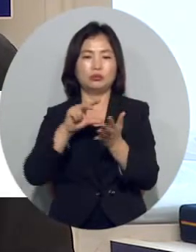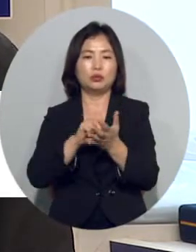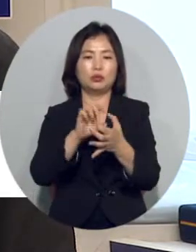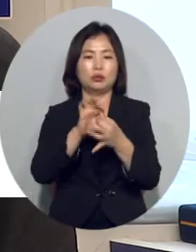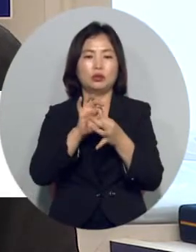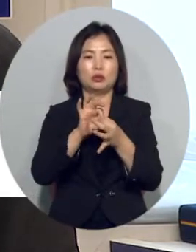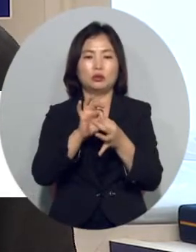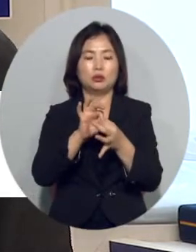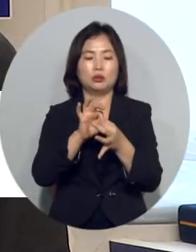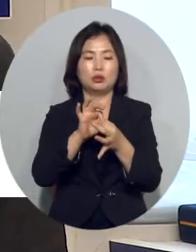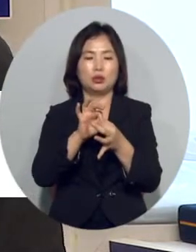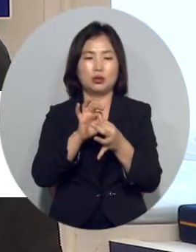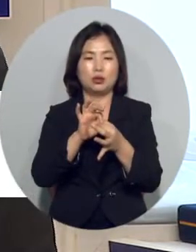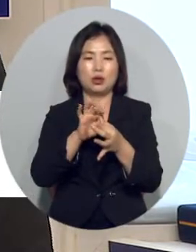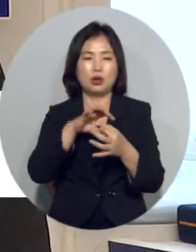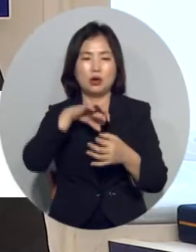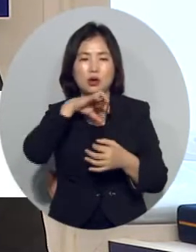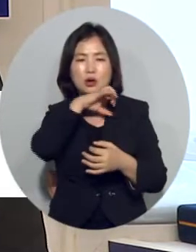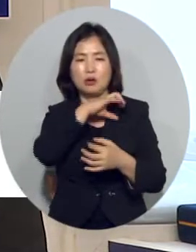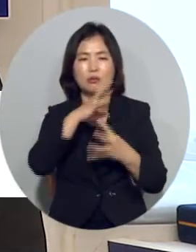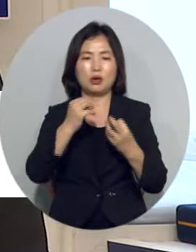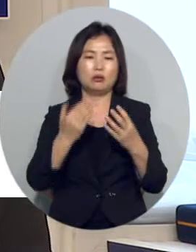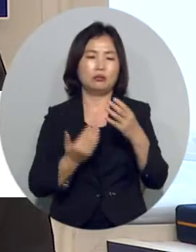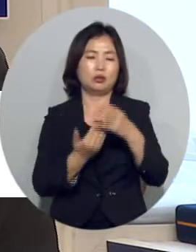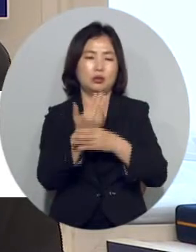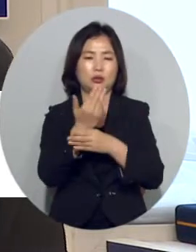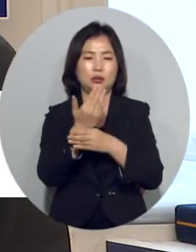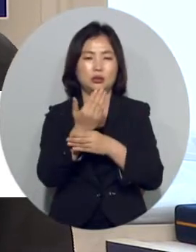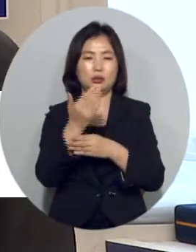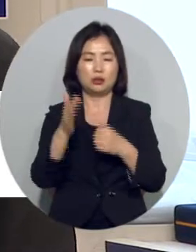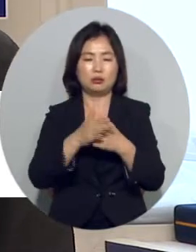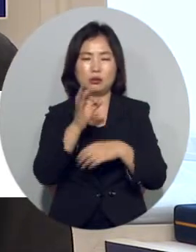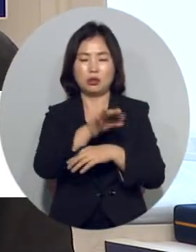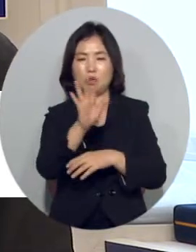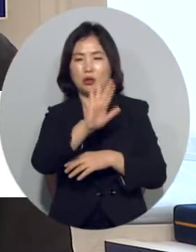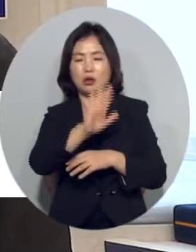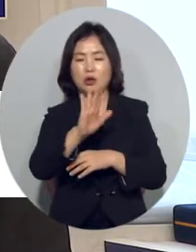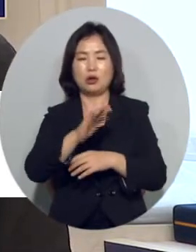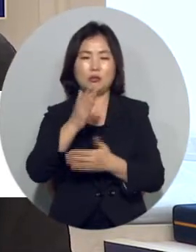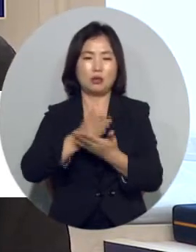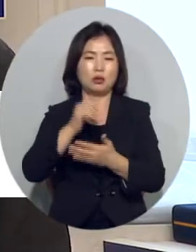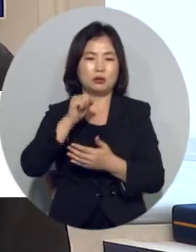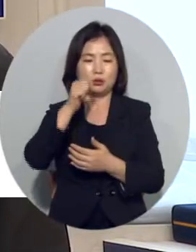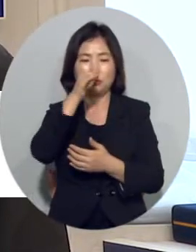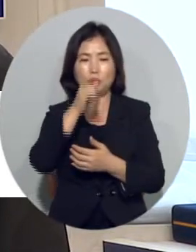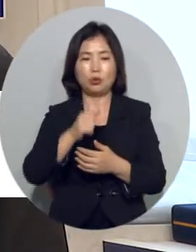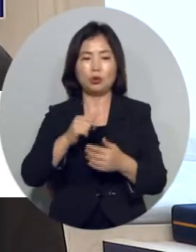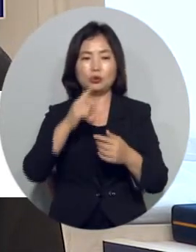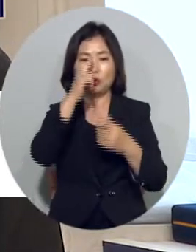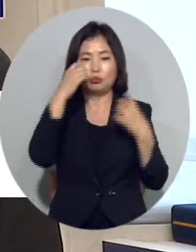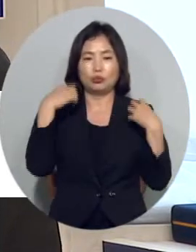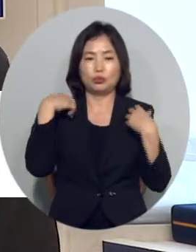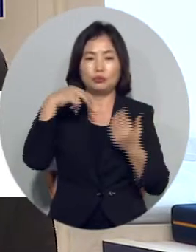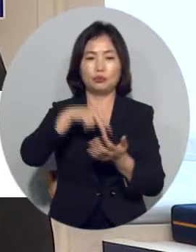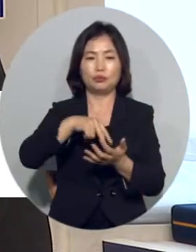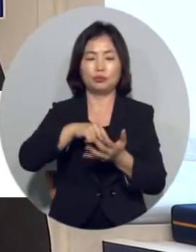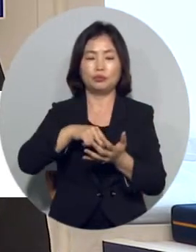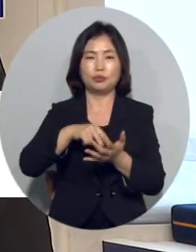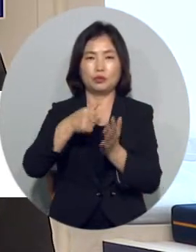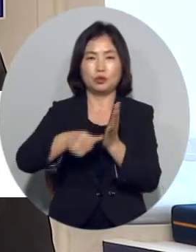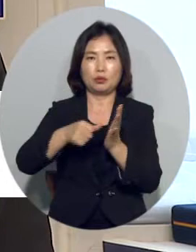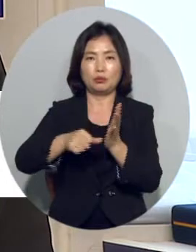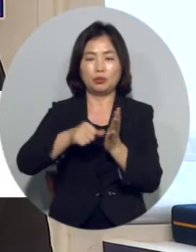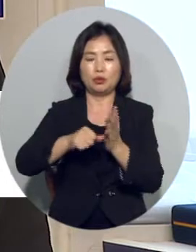대해서 반발이 상당히 일어난 상황이었습니다 그래서 불 뭐예요 운동도 하고 또 정부 차원에서는 그